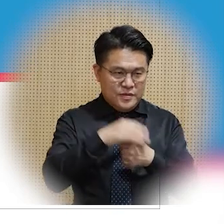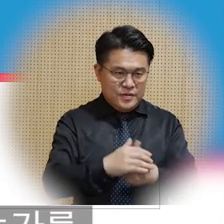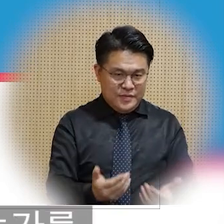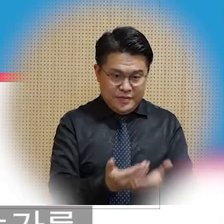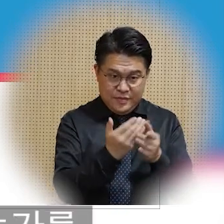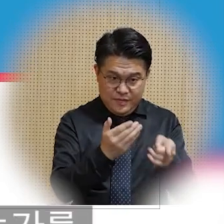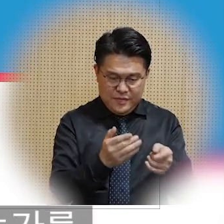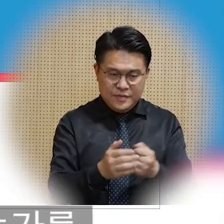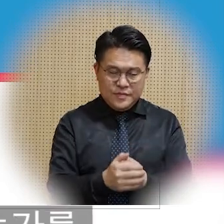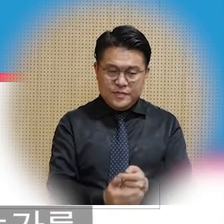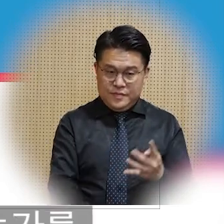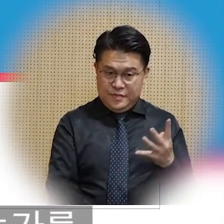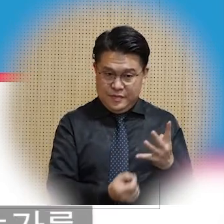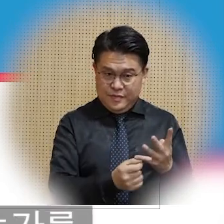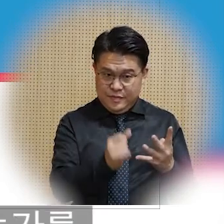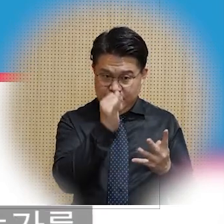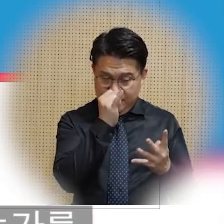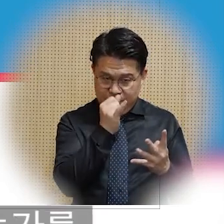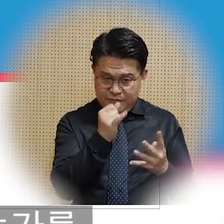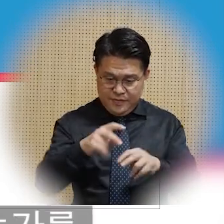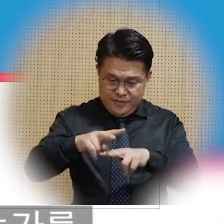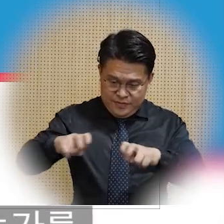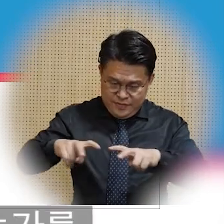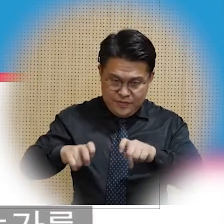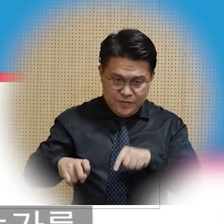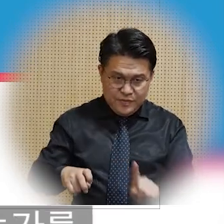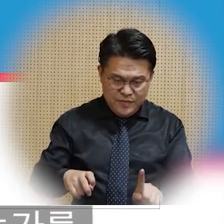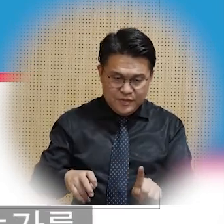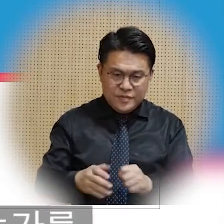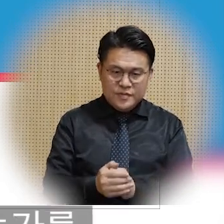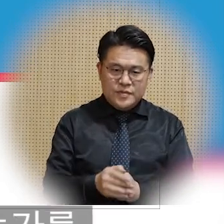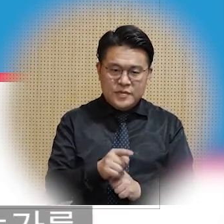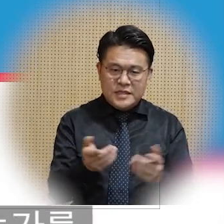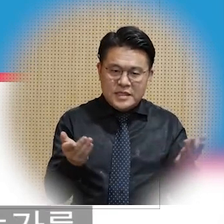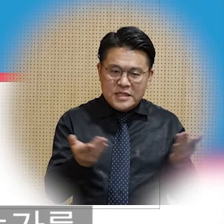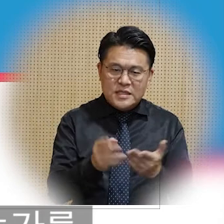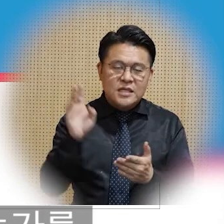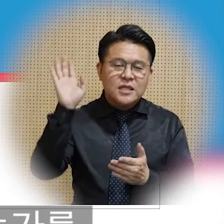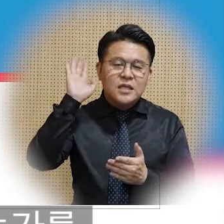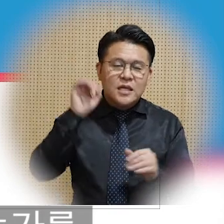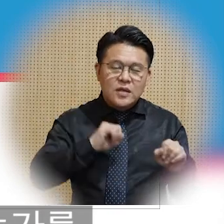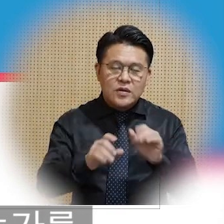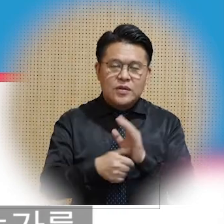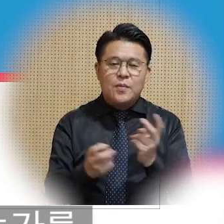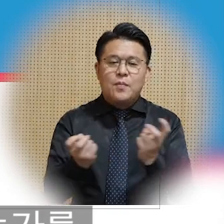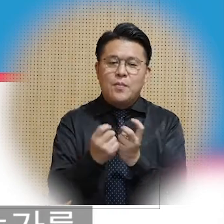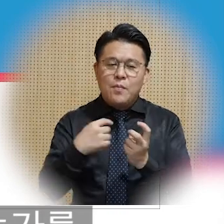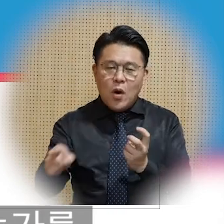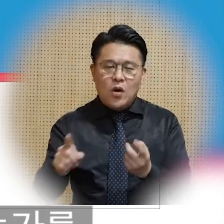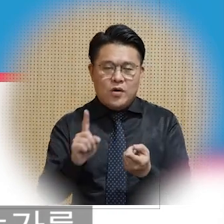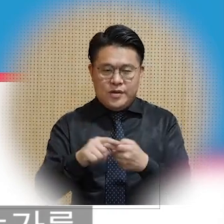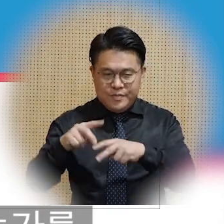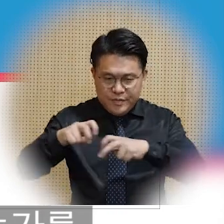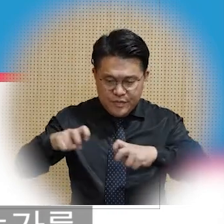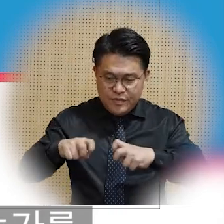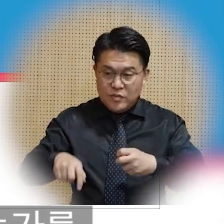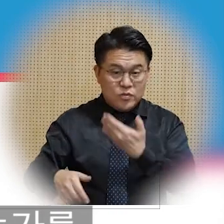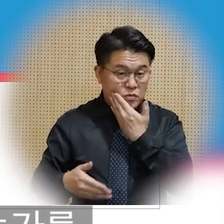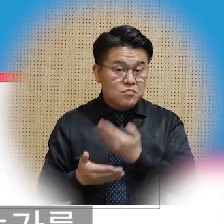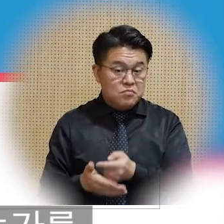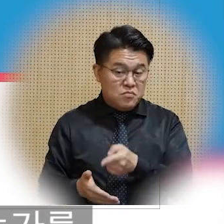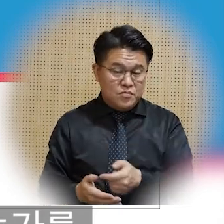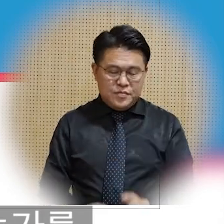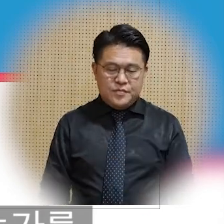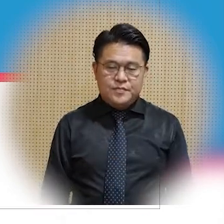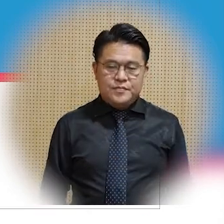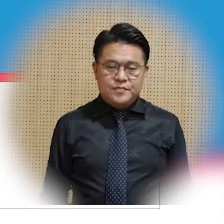보시면, 네 번째 나와 있는 직무 분석은 그 일을 어떻게 해야 되는가를 분석을 하는 게 이제 주요하다라는 걸 보실